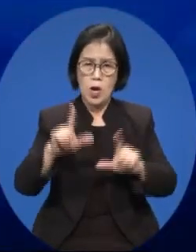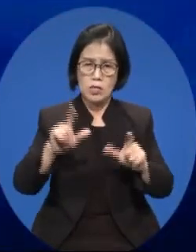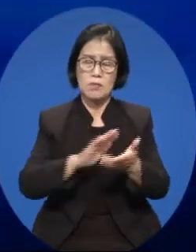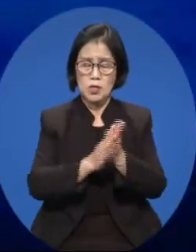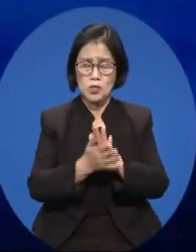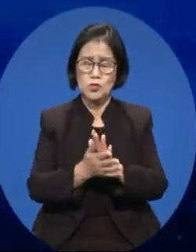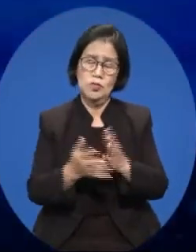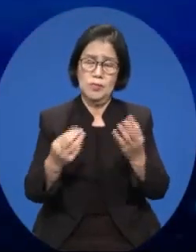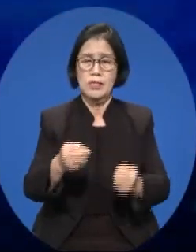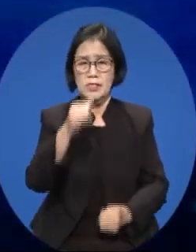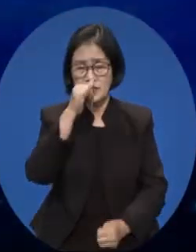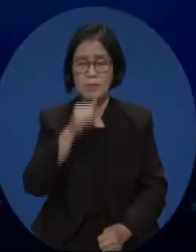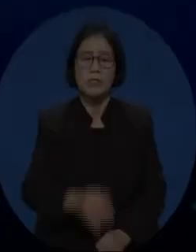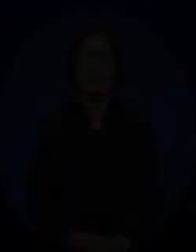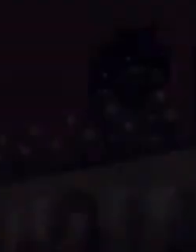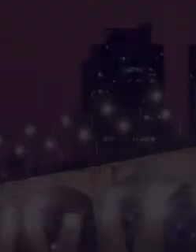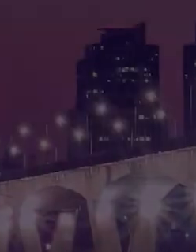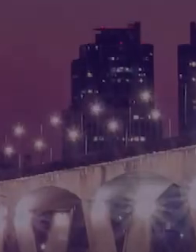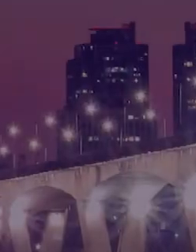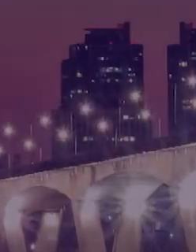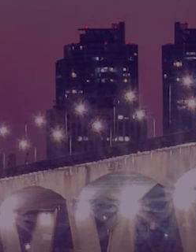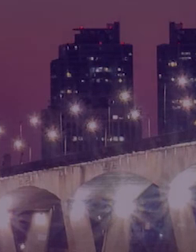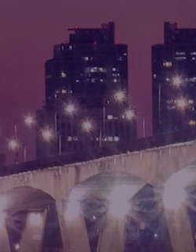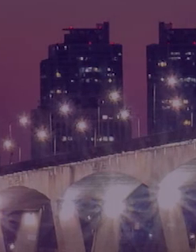저희가 계속해서 유쓰 오늘에서 주시 하도록 하겠습니다